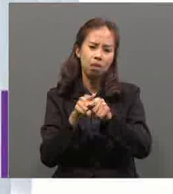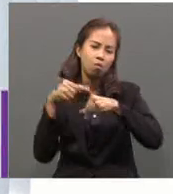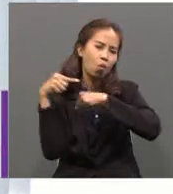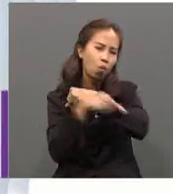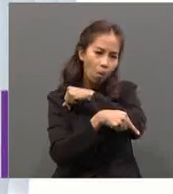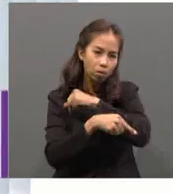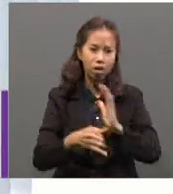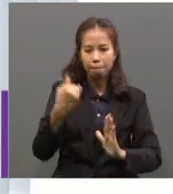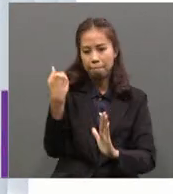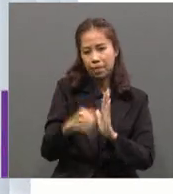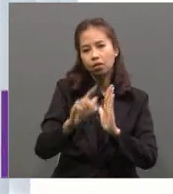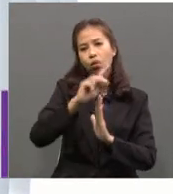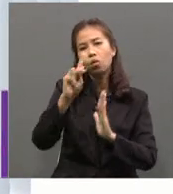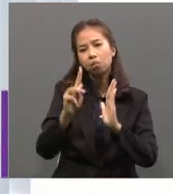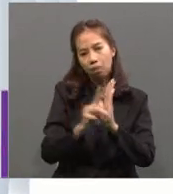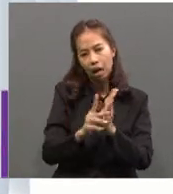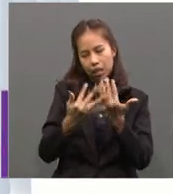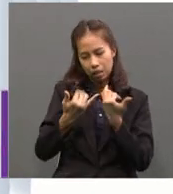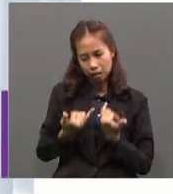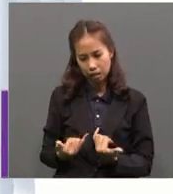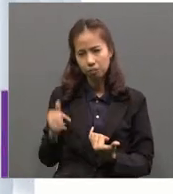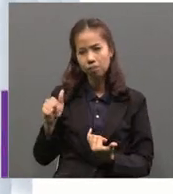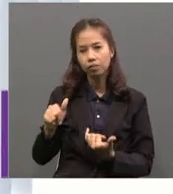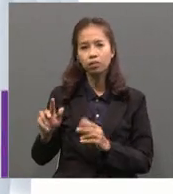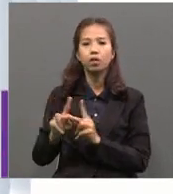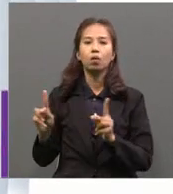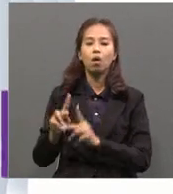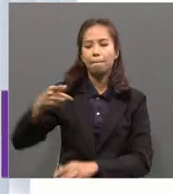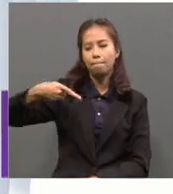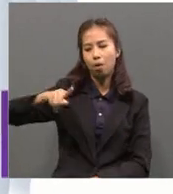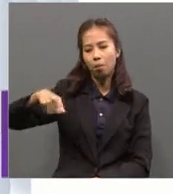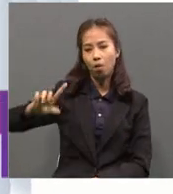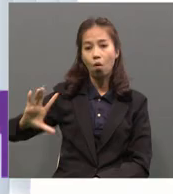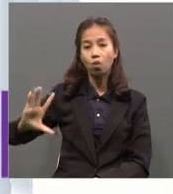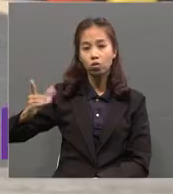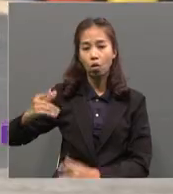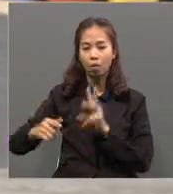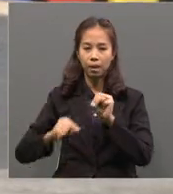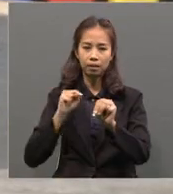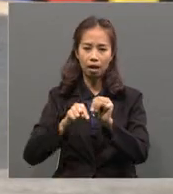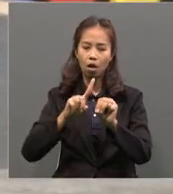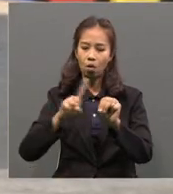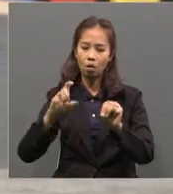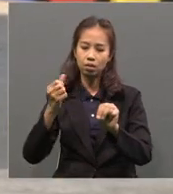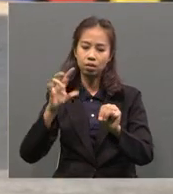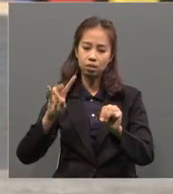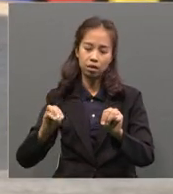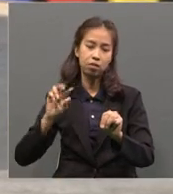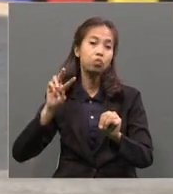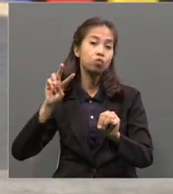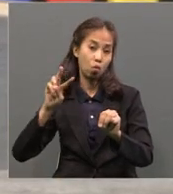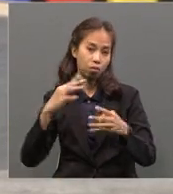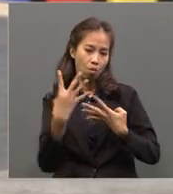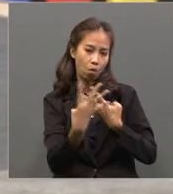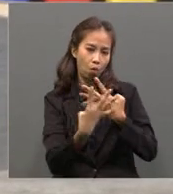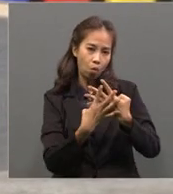โทษตามกฎหมายคณะกรรมการป้องกันและปราบปรามการทุจริตแห่งชาติหรือป.ป.ชมาตรา 172ต้องระวังโทษจำ